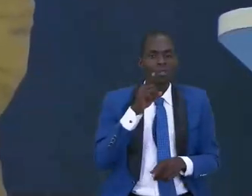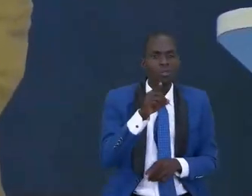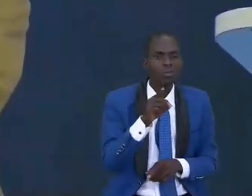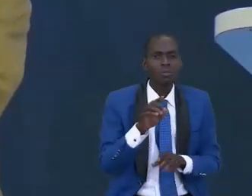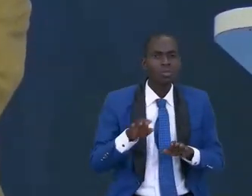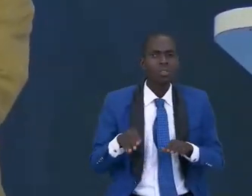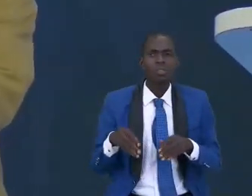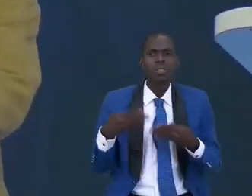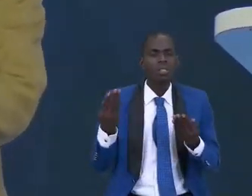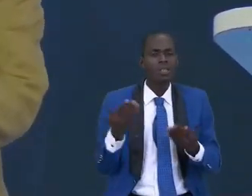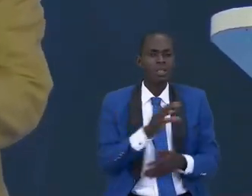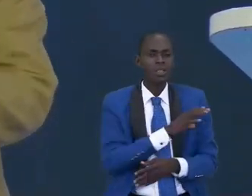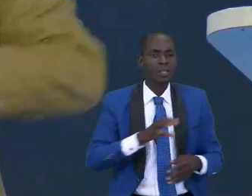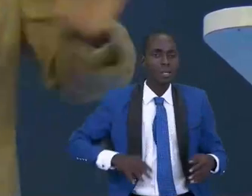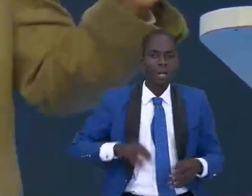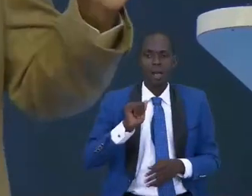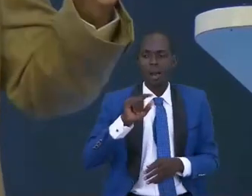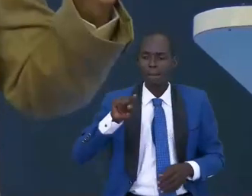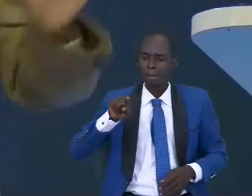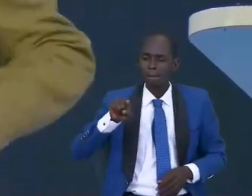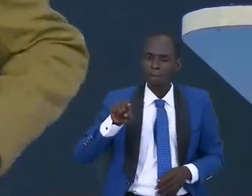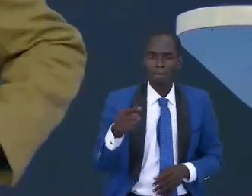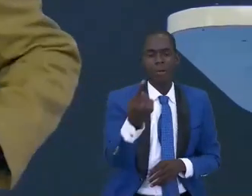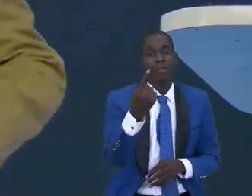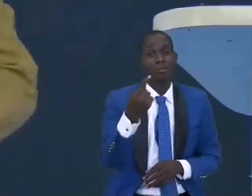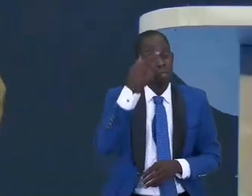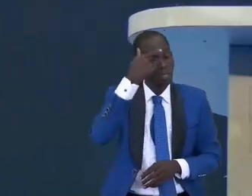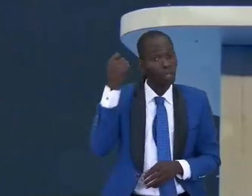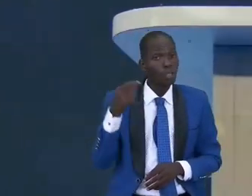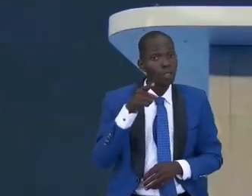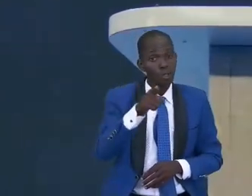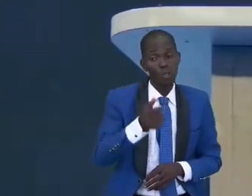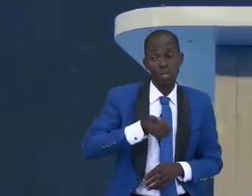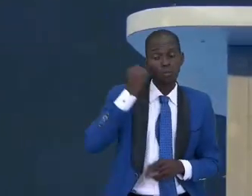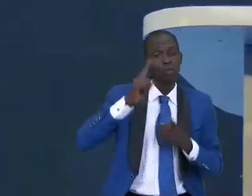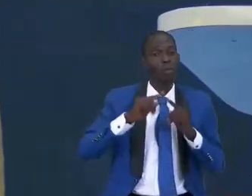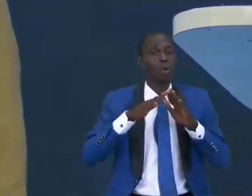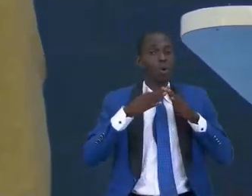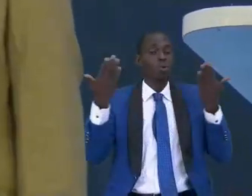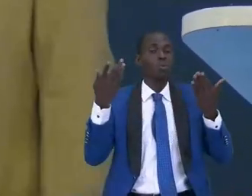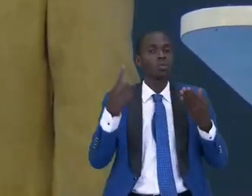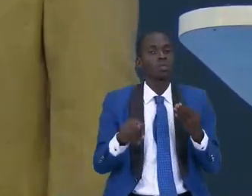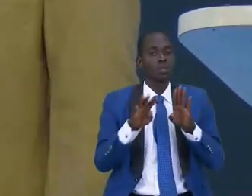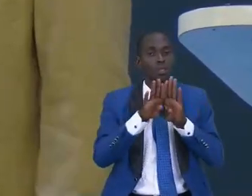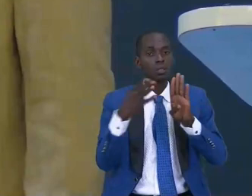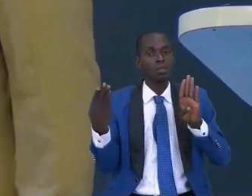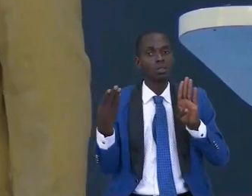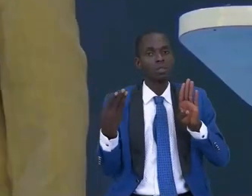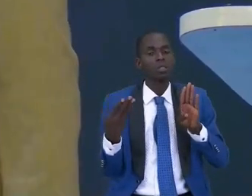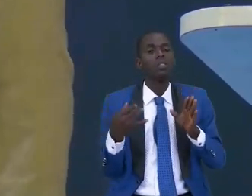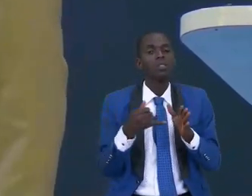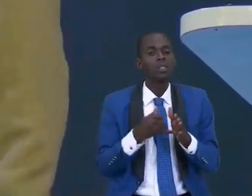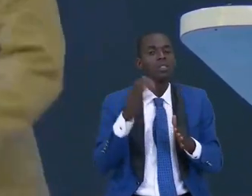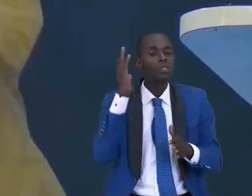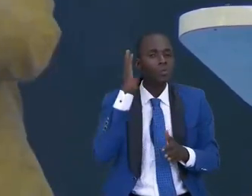souffrir là-bas, tu lui donnes un coup fatal, douloureux, parce que tu ne vas pas lui ouvrir la porte. Il y aura